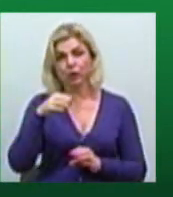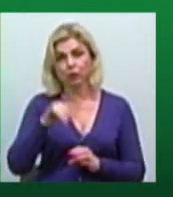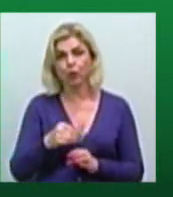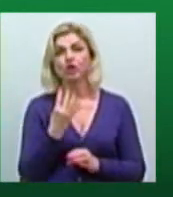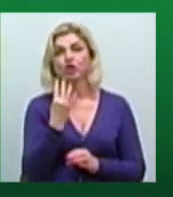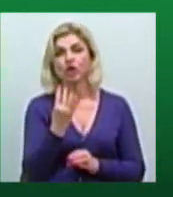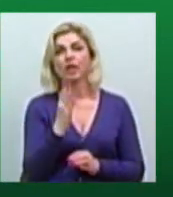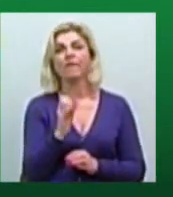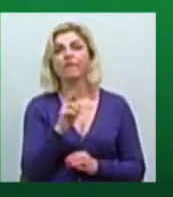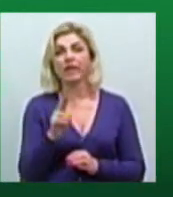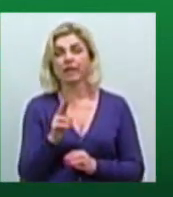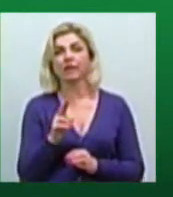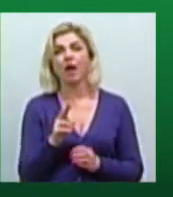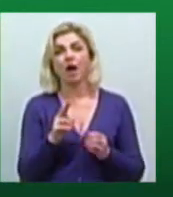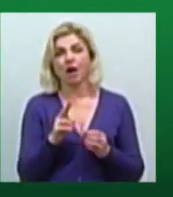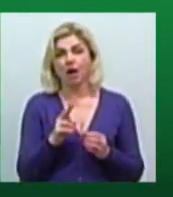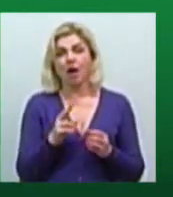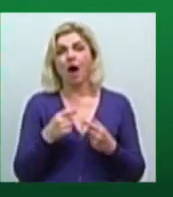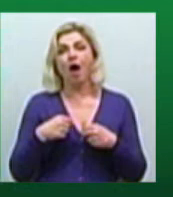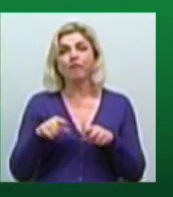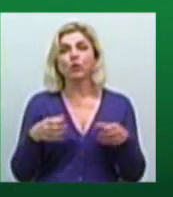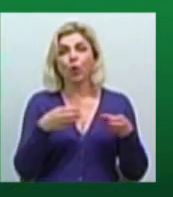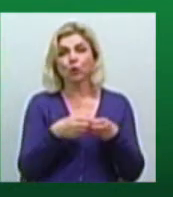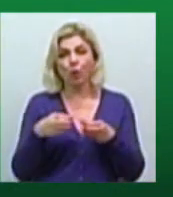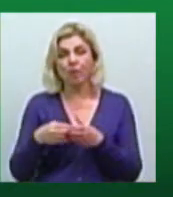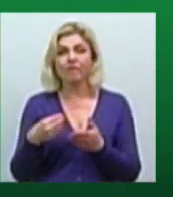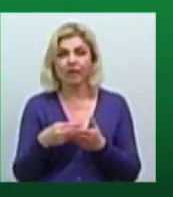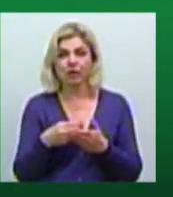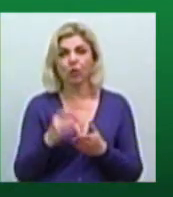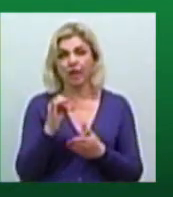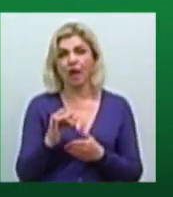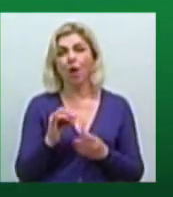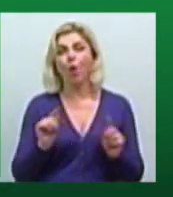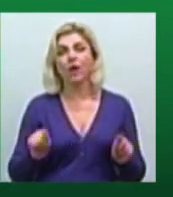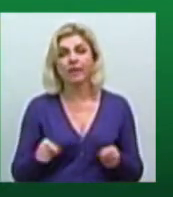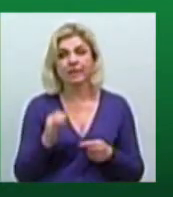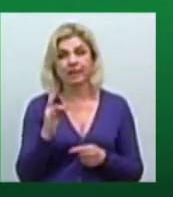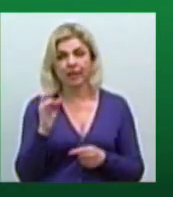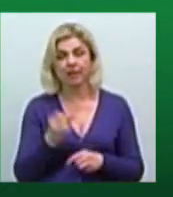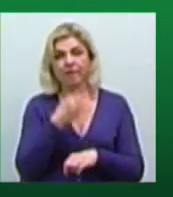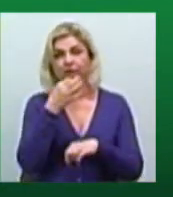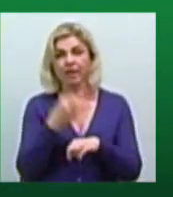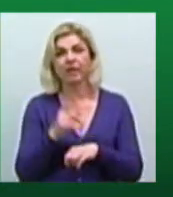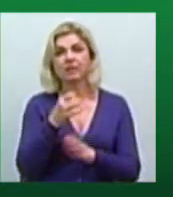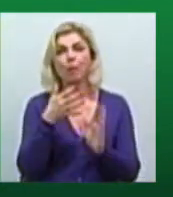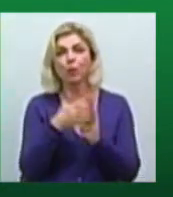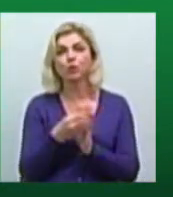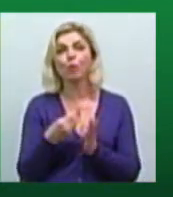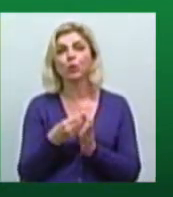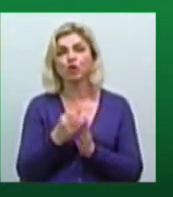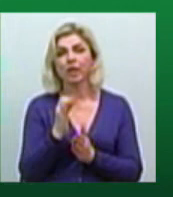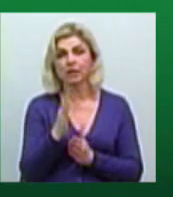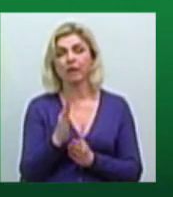види автономії, в тому числі фінансова і організаційна автономія, то відповідальність за прозорість бюджетів